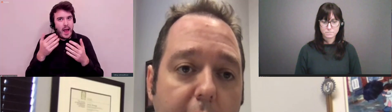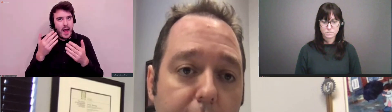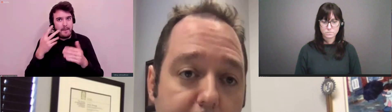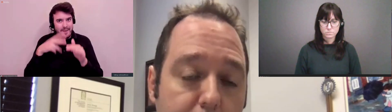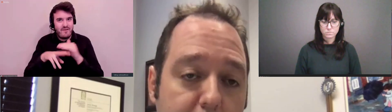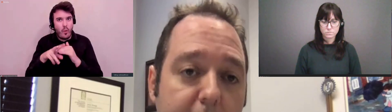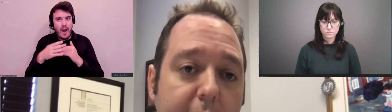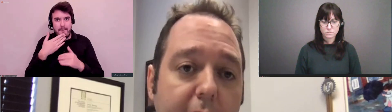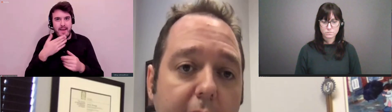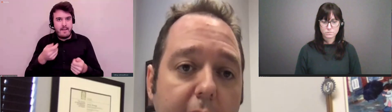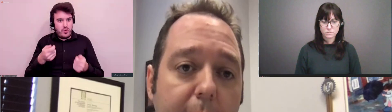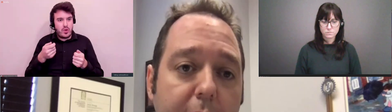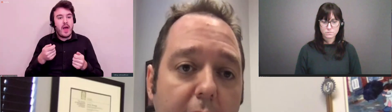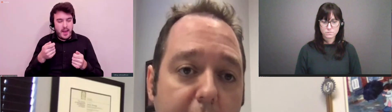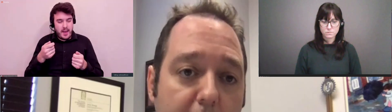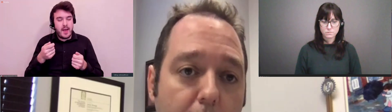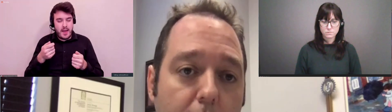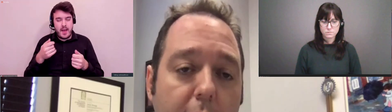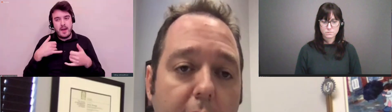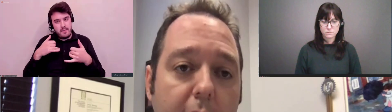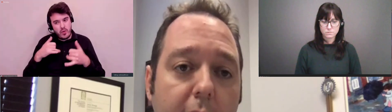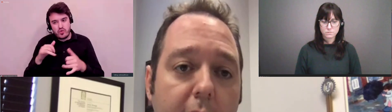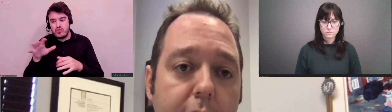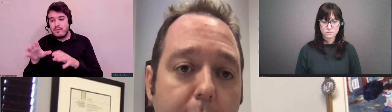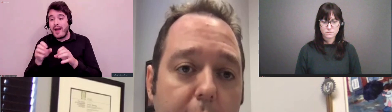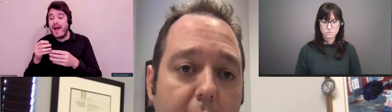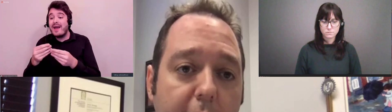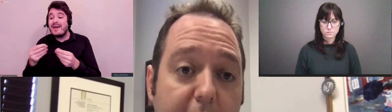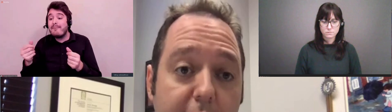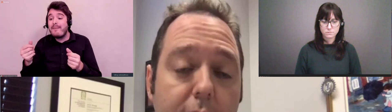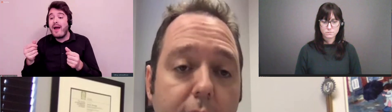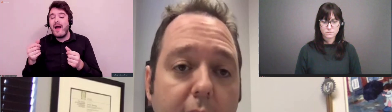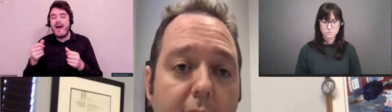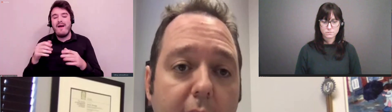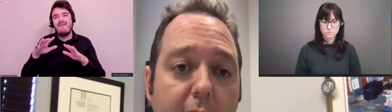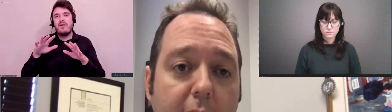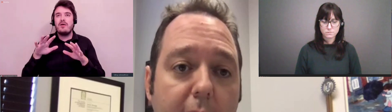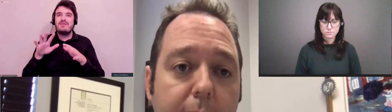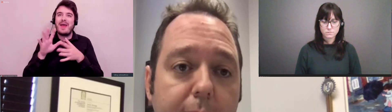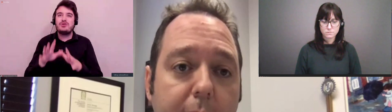et aussi utiliser l'équipement d'une façon